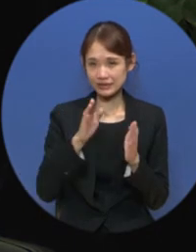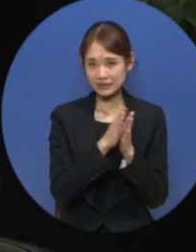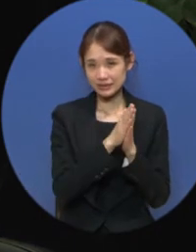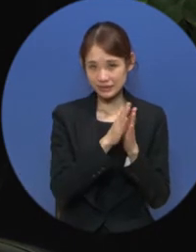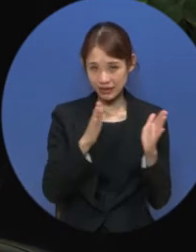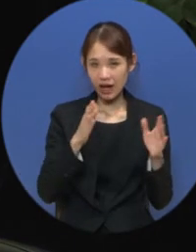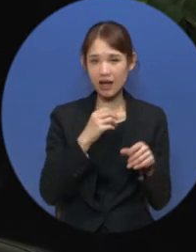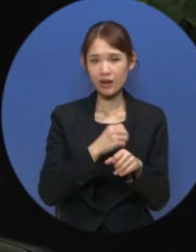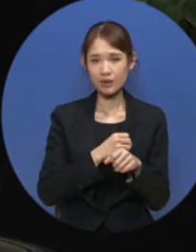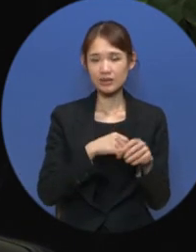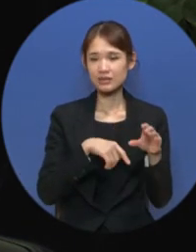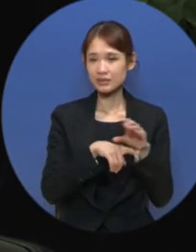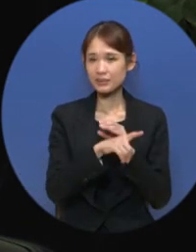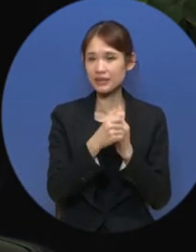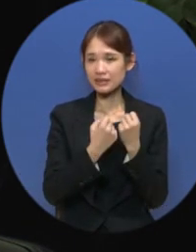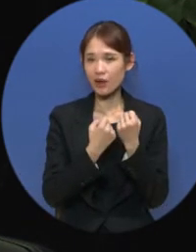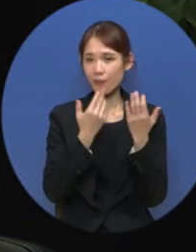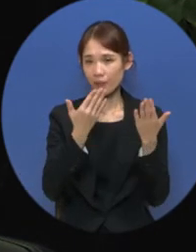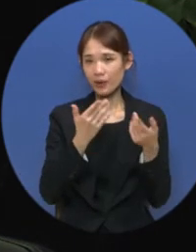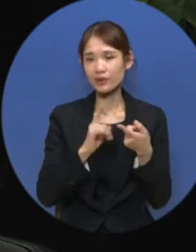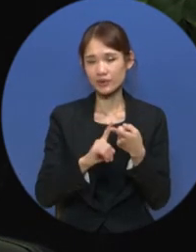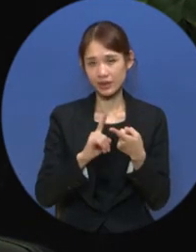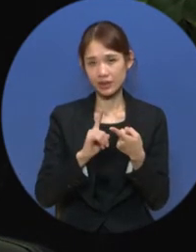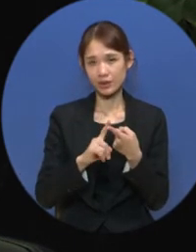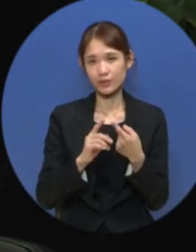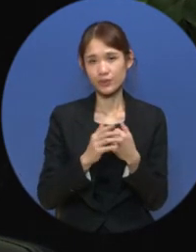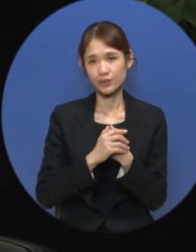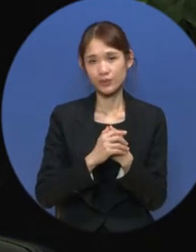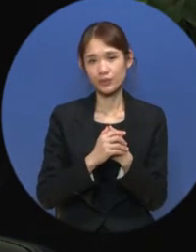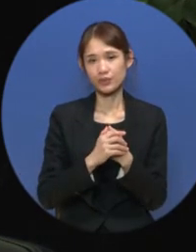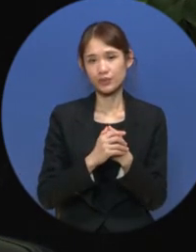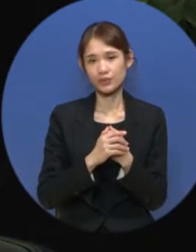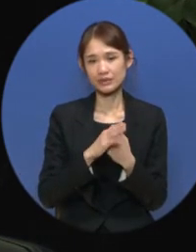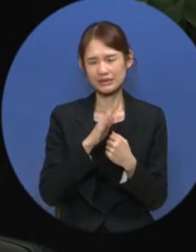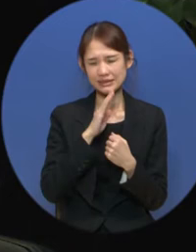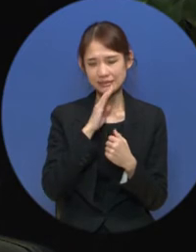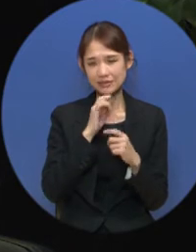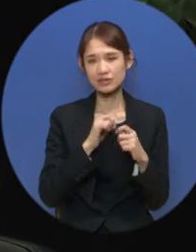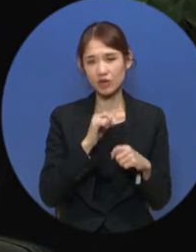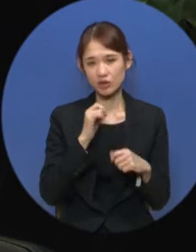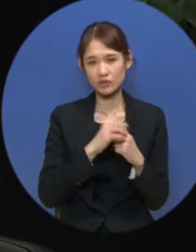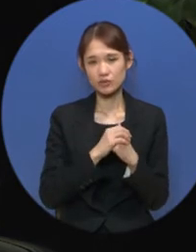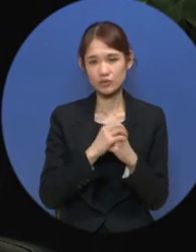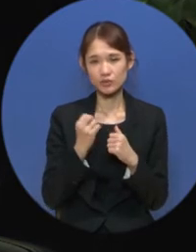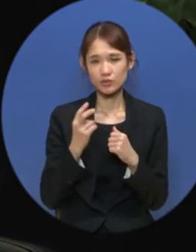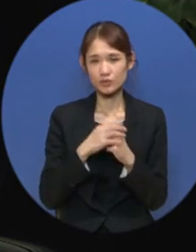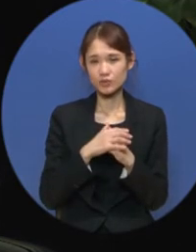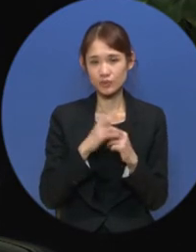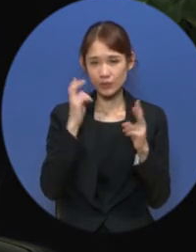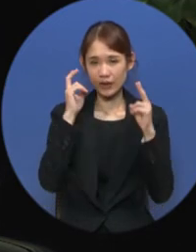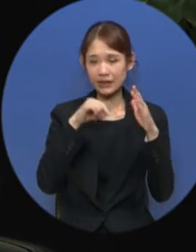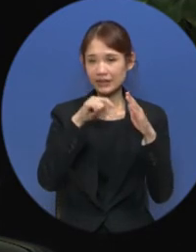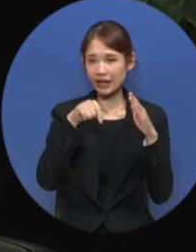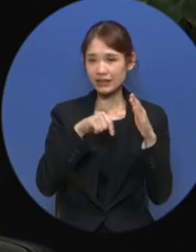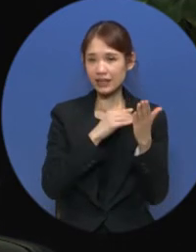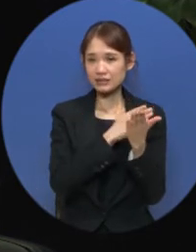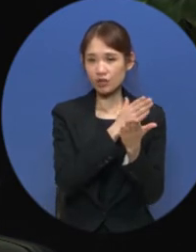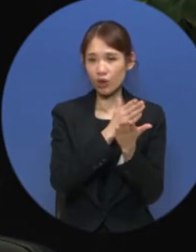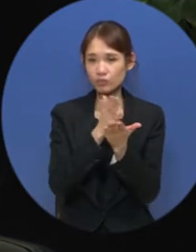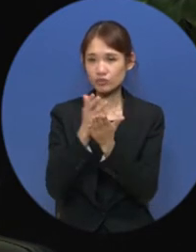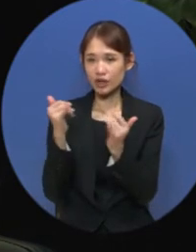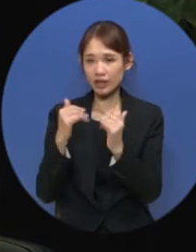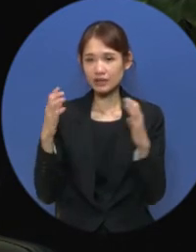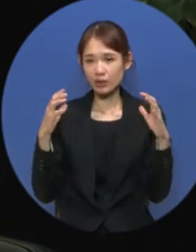하게 되었고, 그 의미 자체는 저희가 그 말씀드렸던 그런 진정성과 그리고 사내에 각 전문가들이